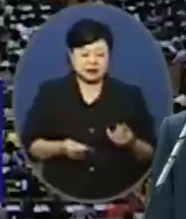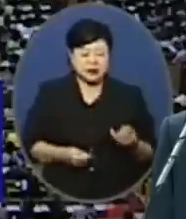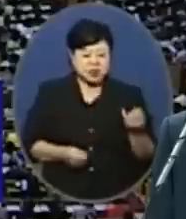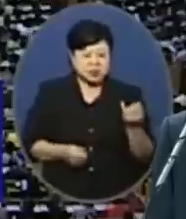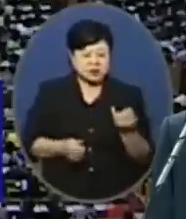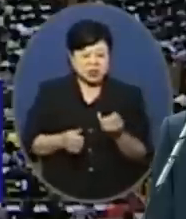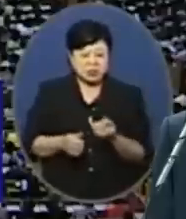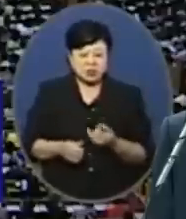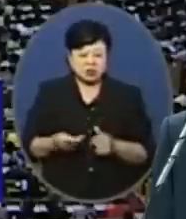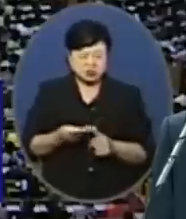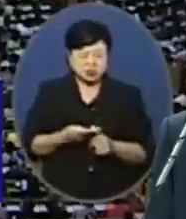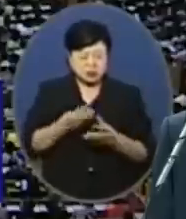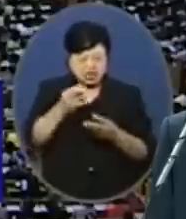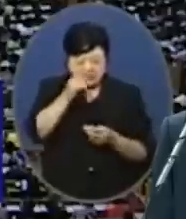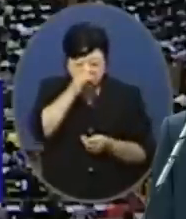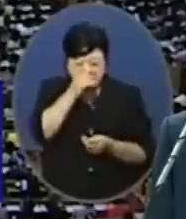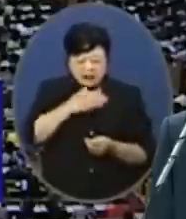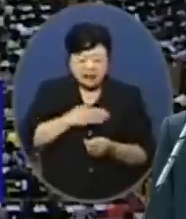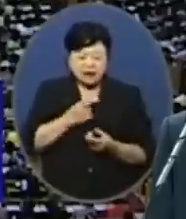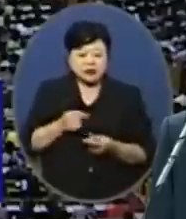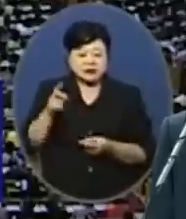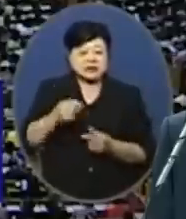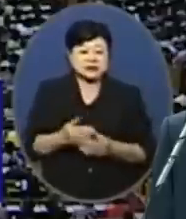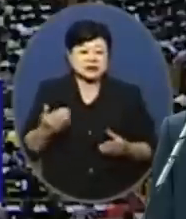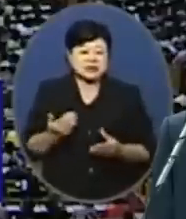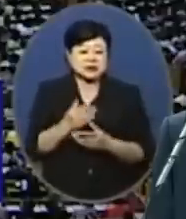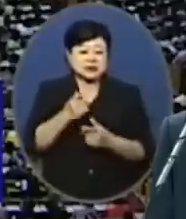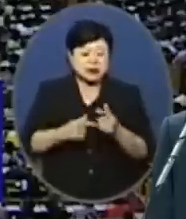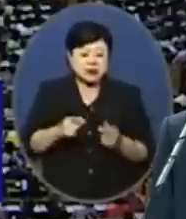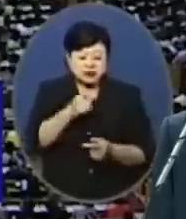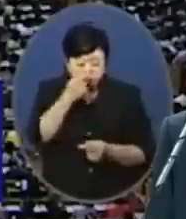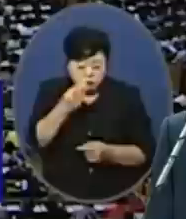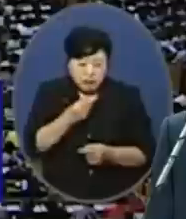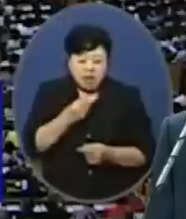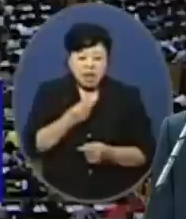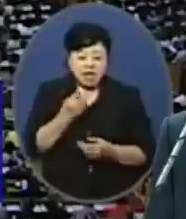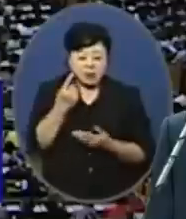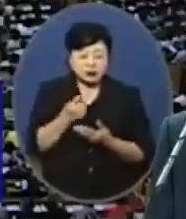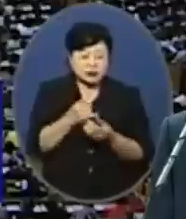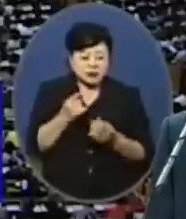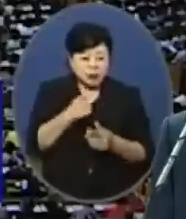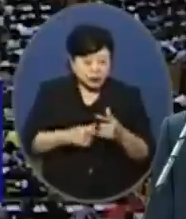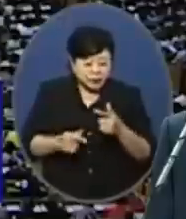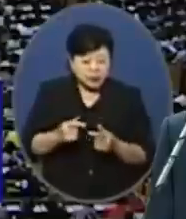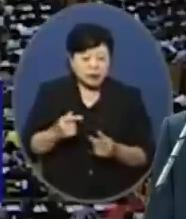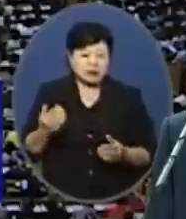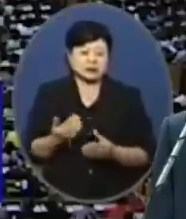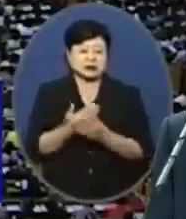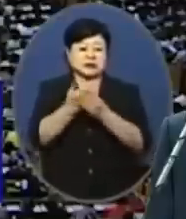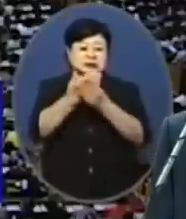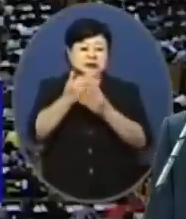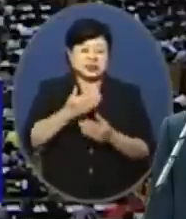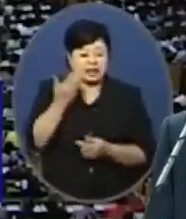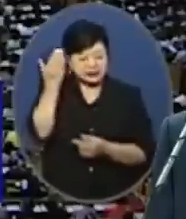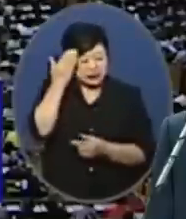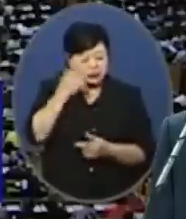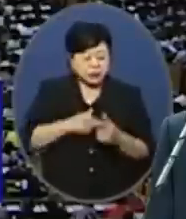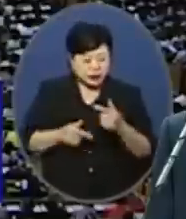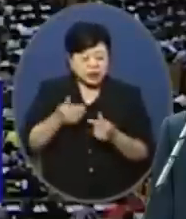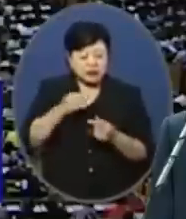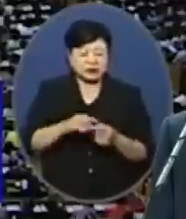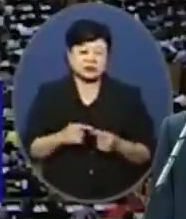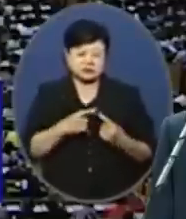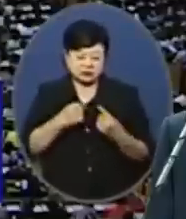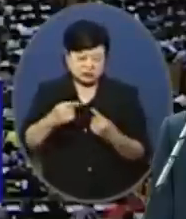많이 두었노라. 내가 이같이 장성하여 나보다 먼저 예루살렘에 있던 모든 자들보다 다 장성하니 내 지혜도